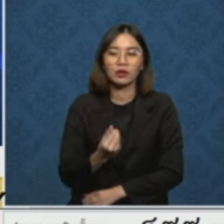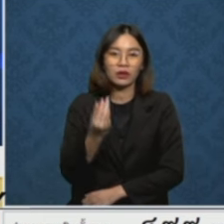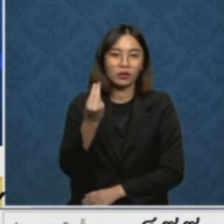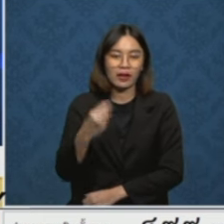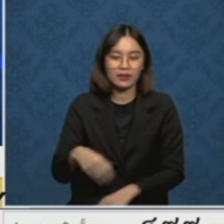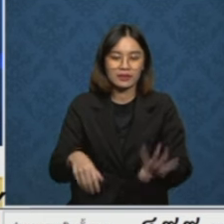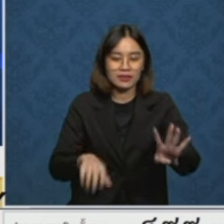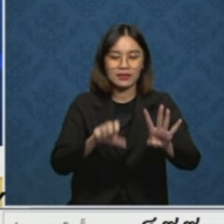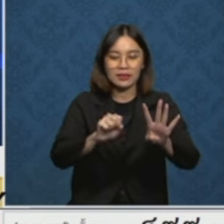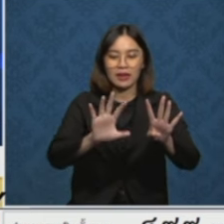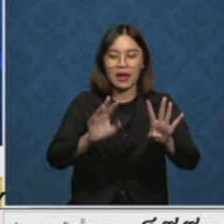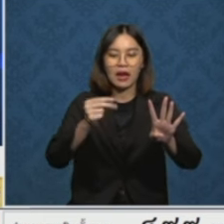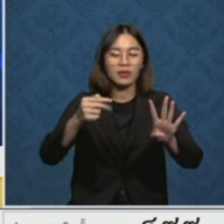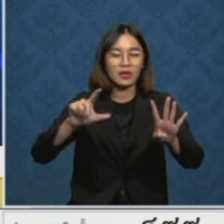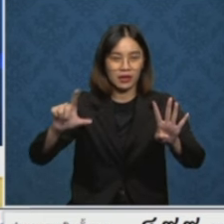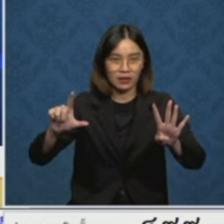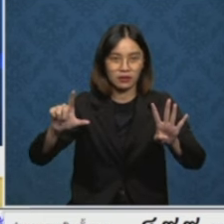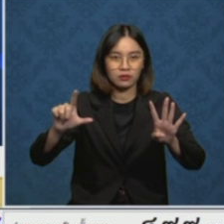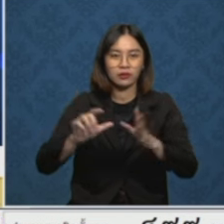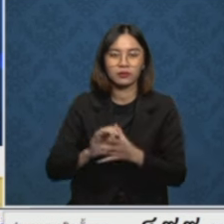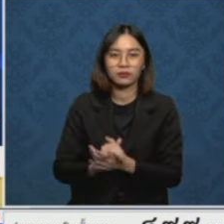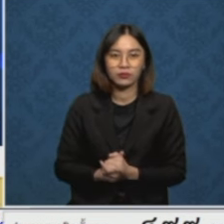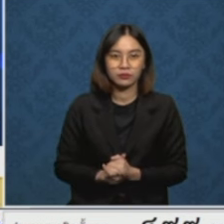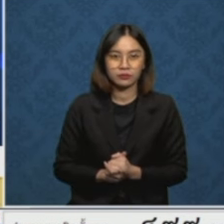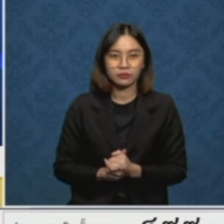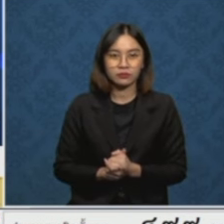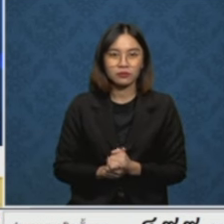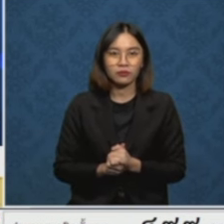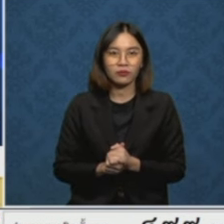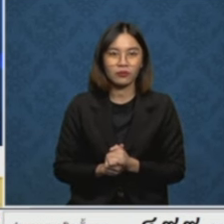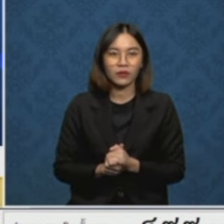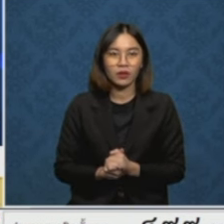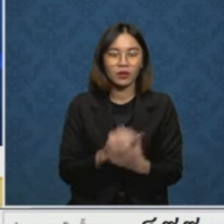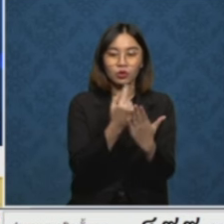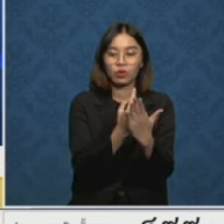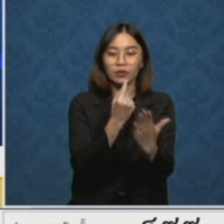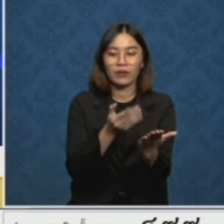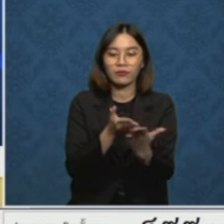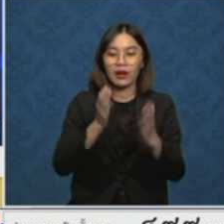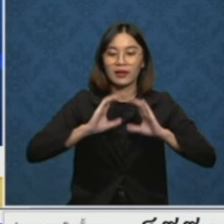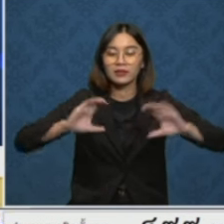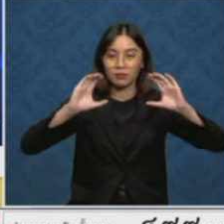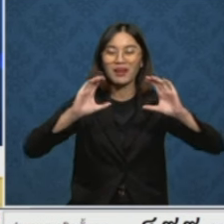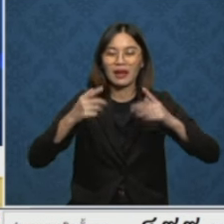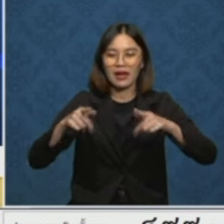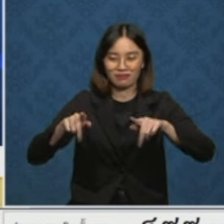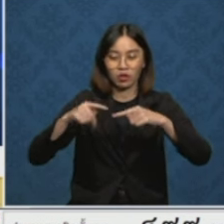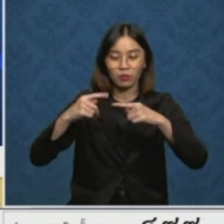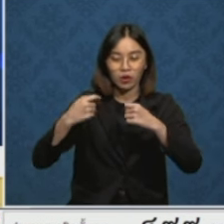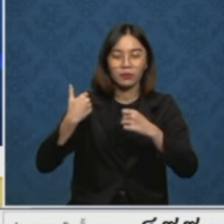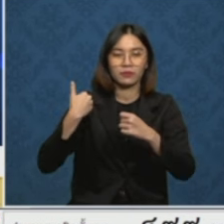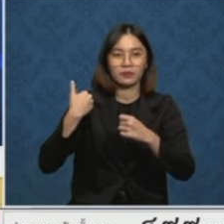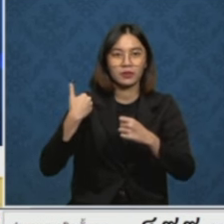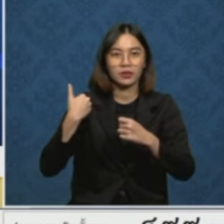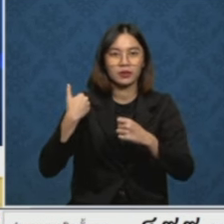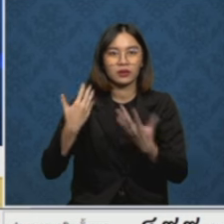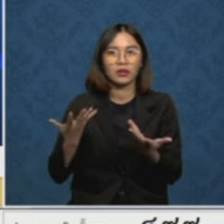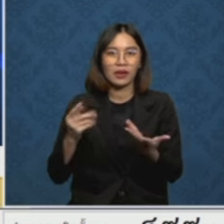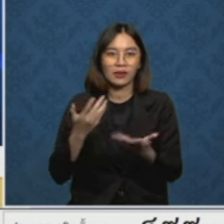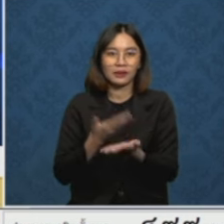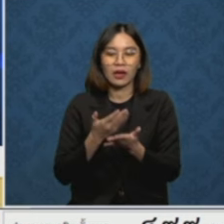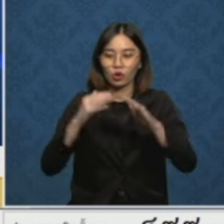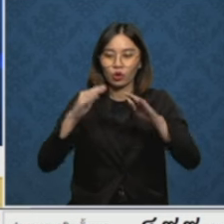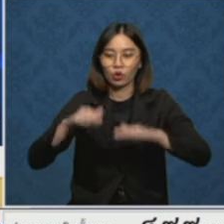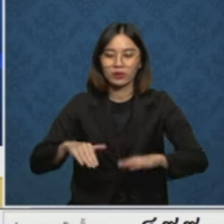ค่ 450,000 ล้านบาทนะคะเดี๋ยวทางตัวแทนจากฝ่ายรัฐบาลก็คงจะมาตอบว่าที่ลดล